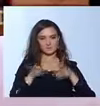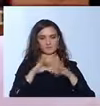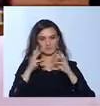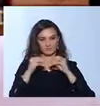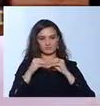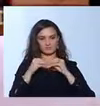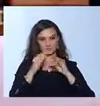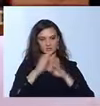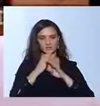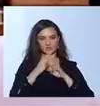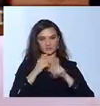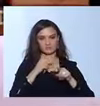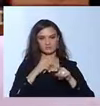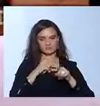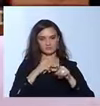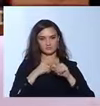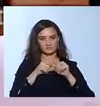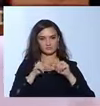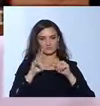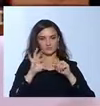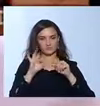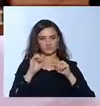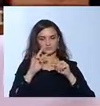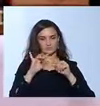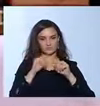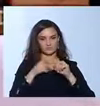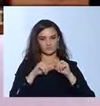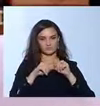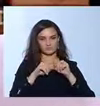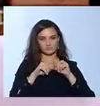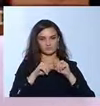ყველაფერი არის ხოლმე გავლენა ამ ჰორმონის. ხოდით მე